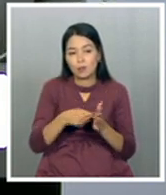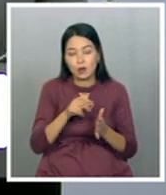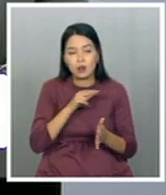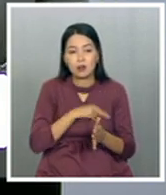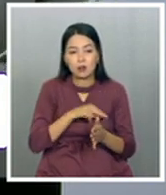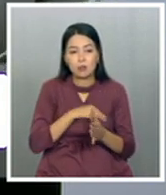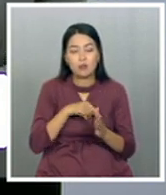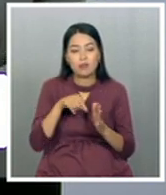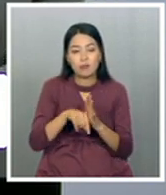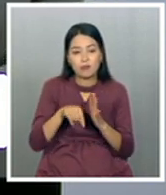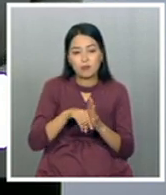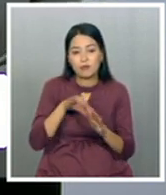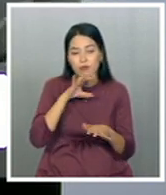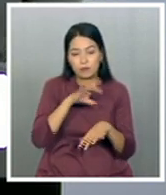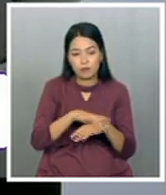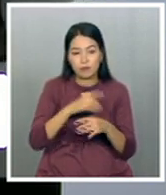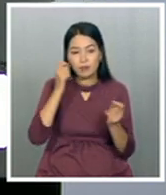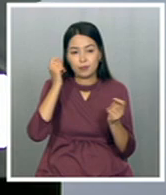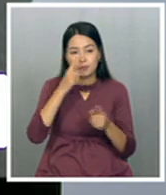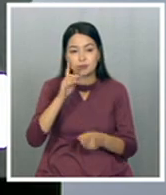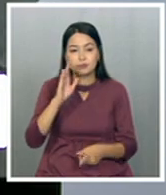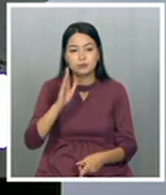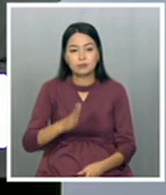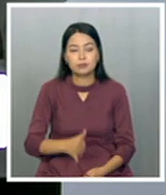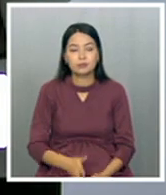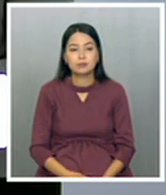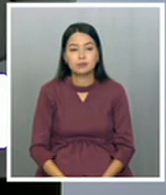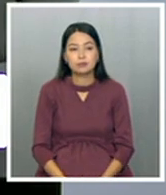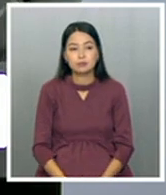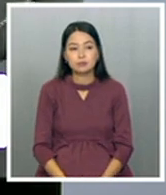ішкі факторларды қарастырамыз.